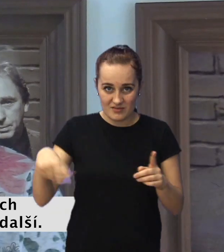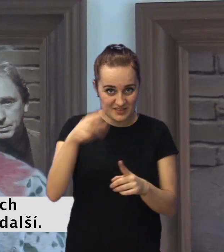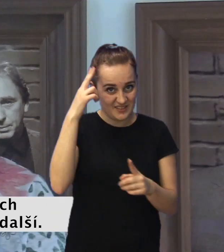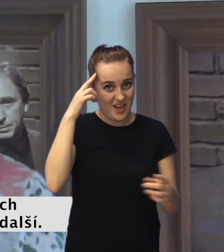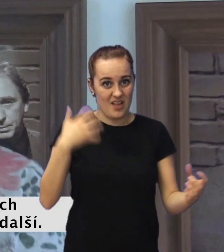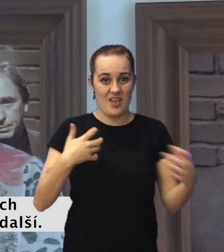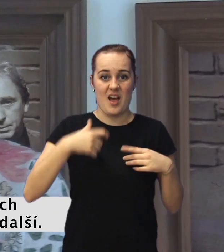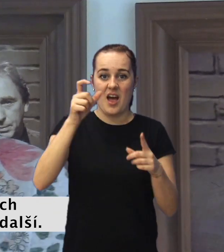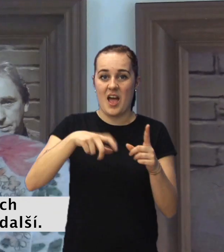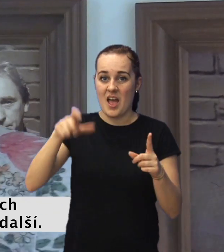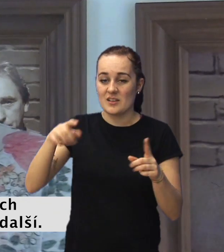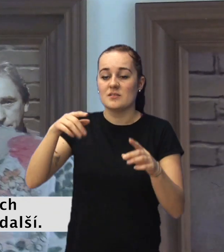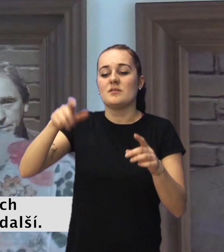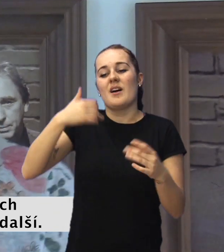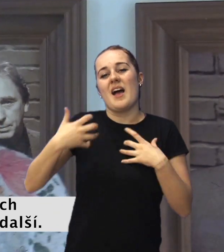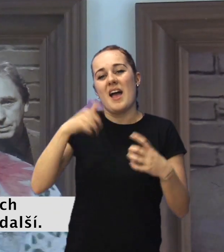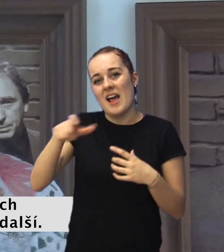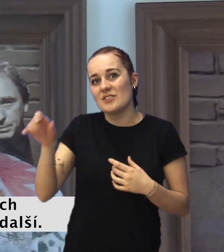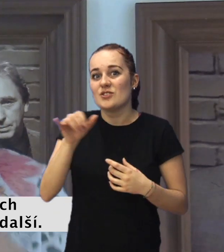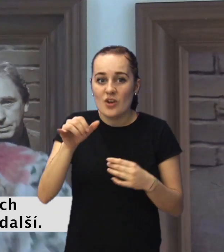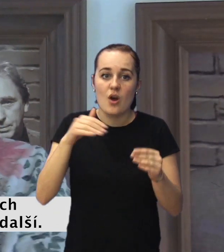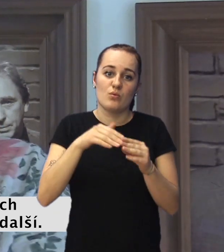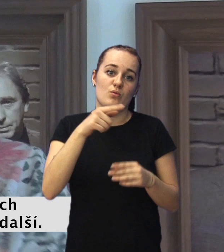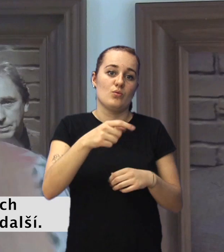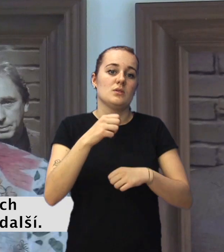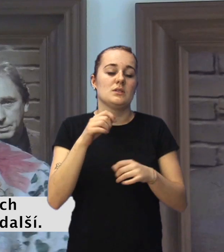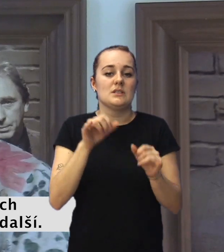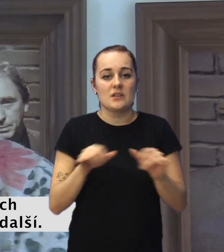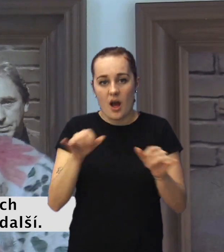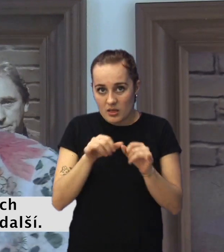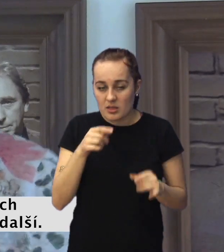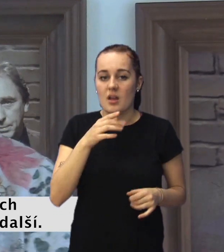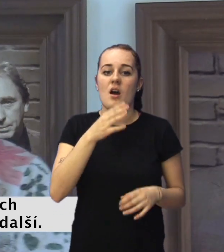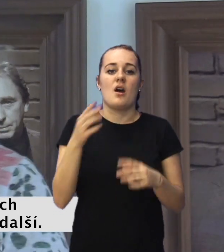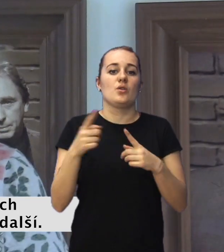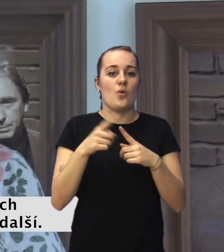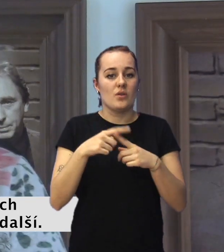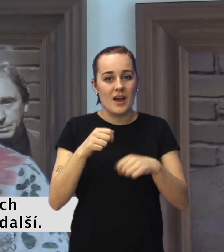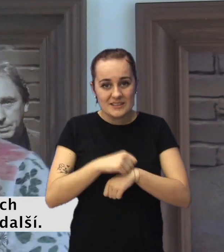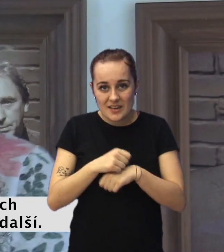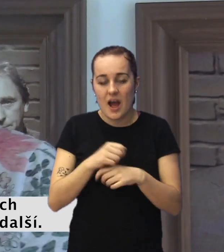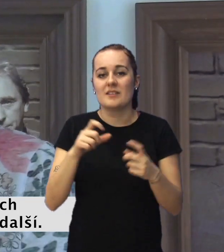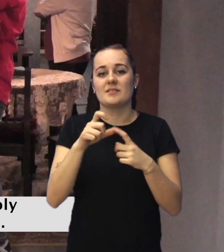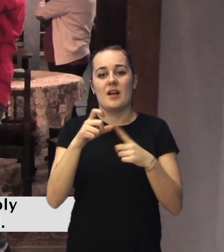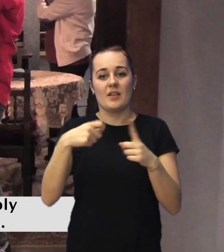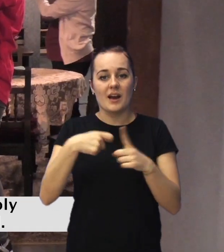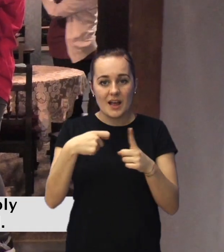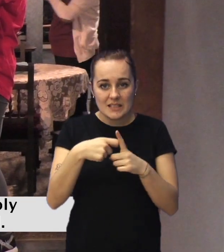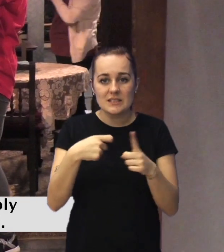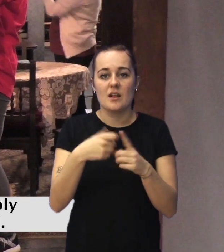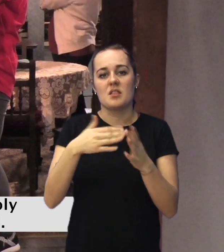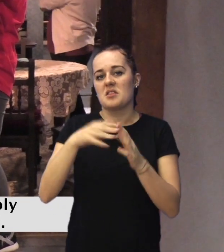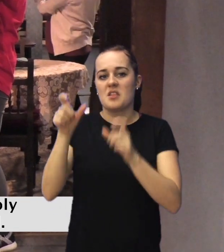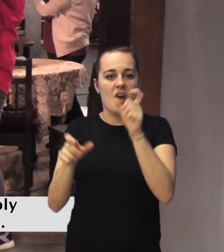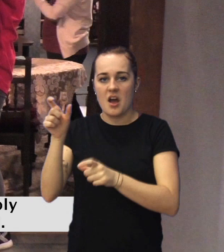už mohli spatřit v minulých pohádkách, Zlata, Tonda Zralý, Standa Kleissner a další. A letos k ním